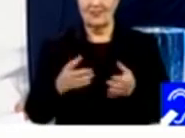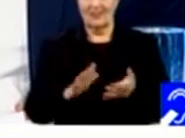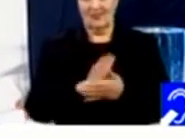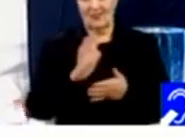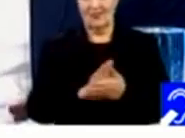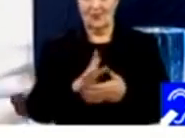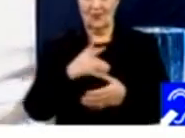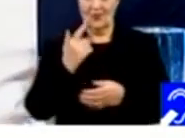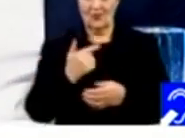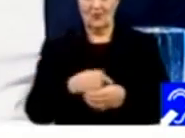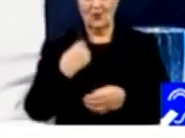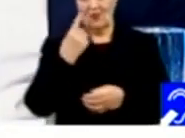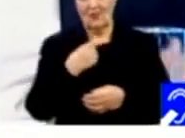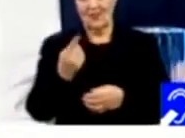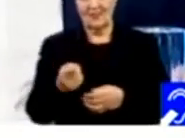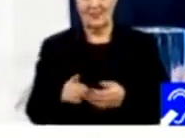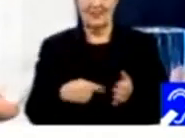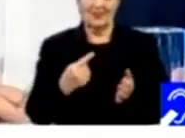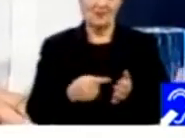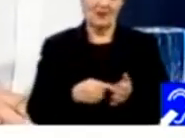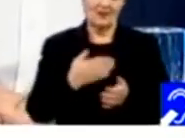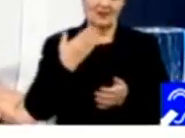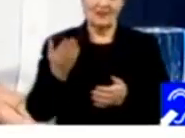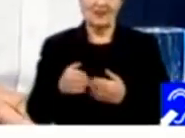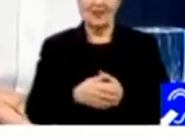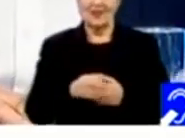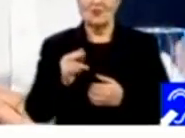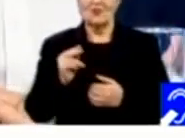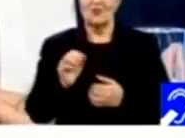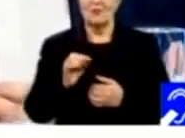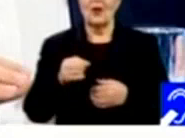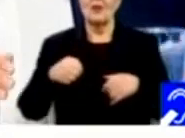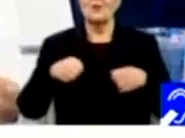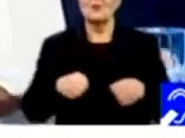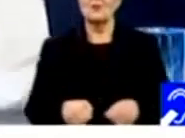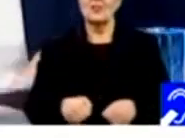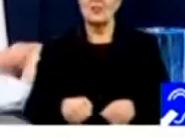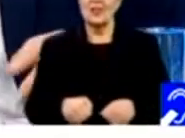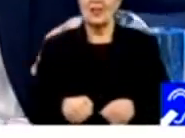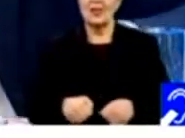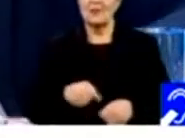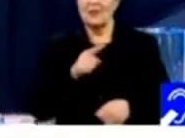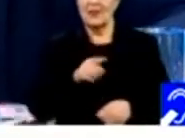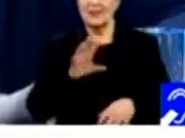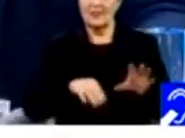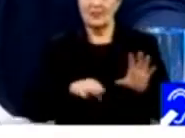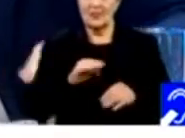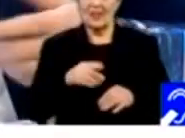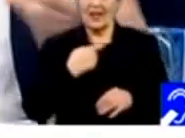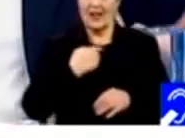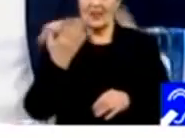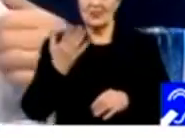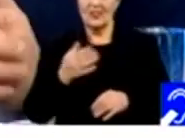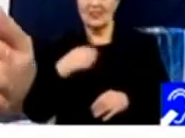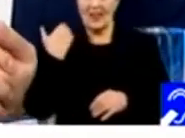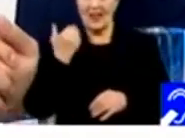răspund la toate întrebările. Și dumneavoastră vă răspund la toate întrebările. Domnule Ceban, cu ce drept ați considerat dumneavoastră că alegerile de anul